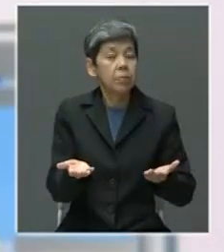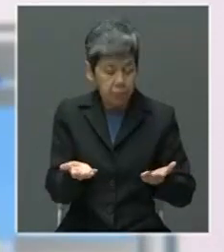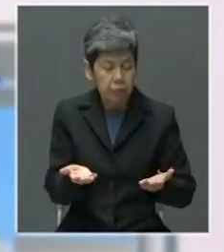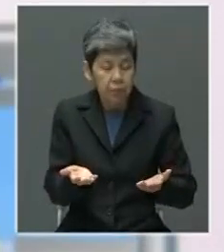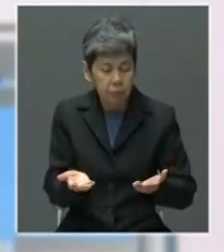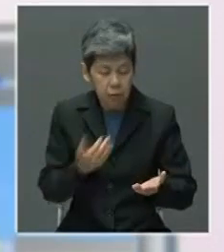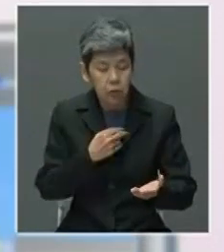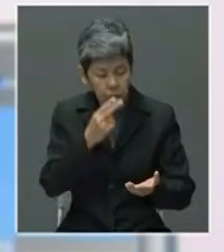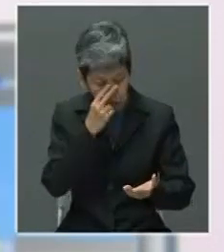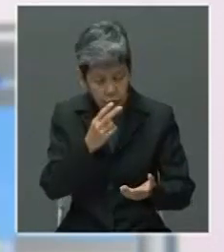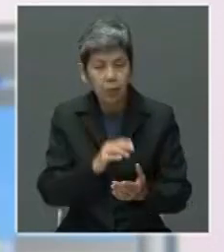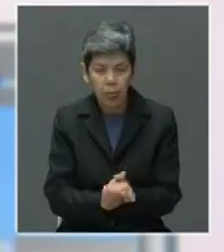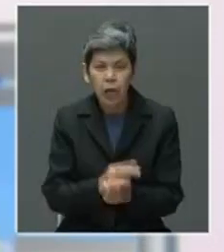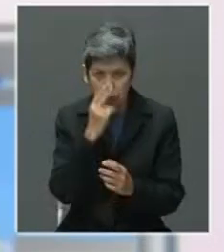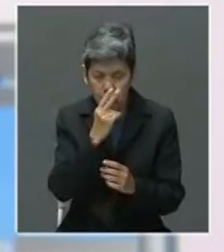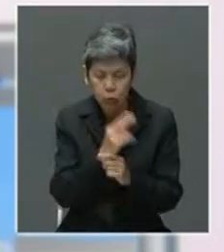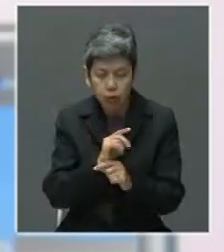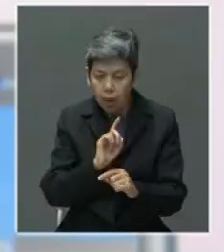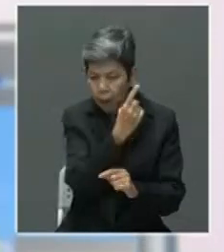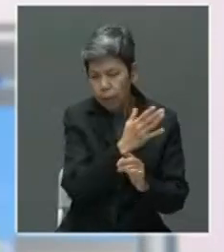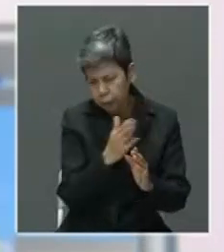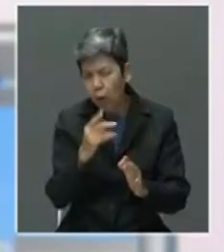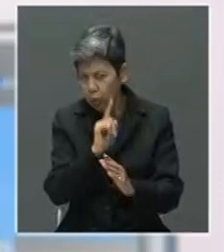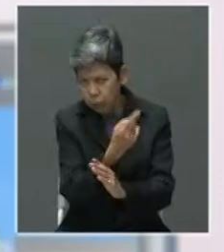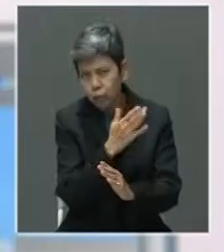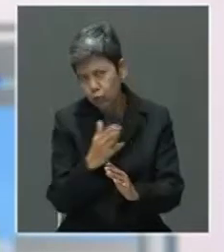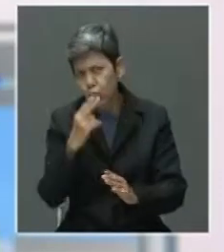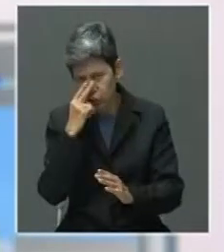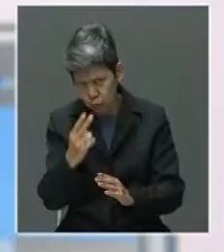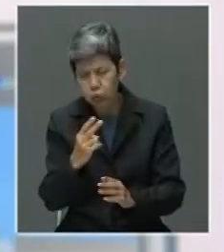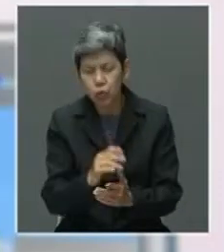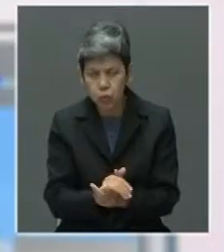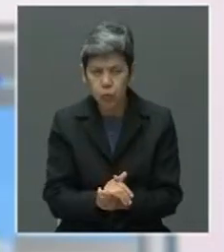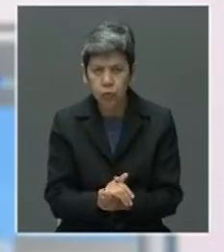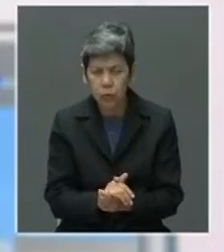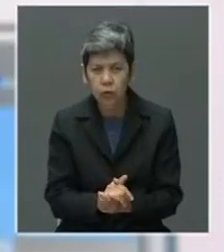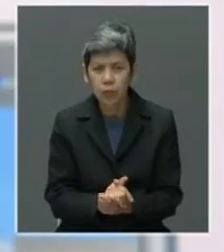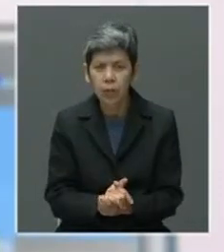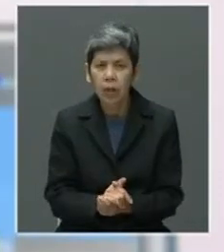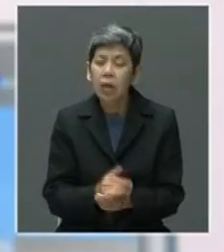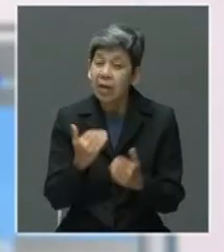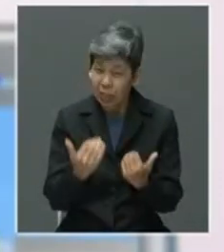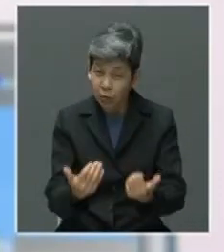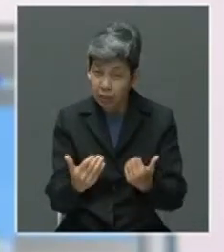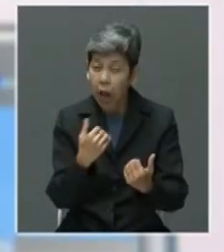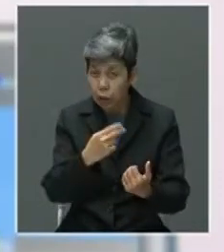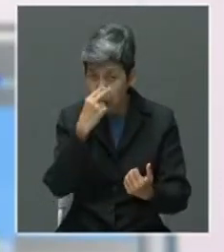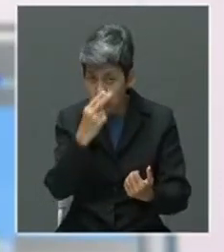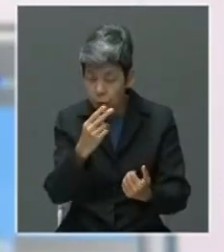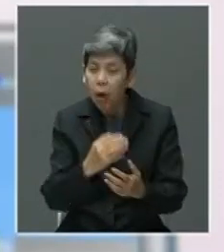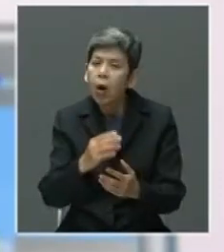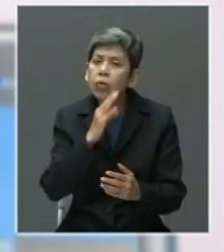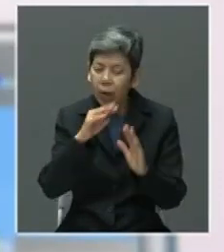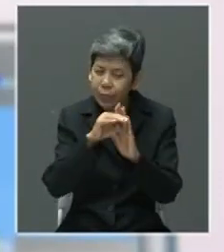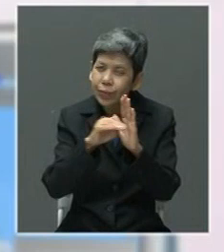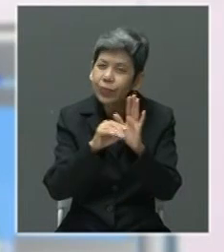จะบอกว่า ที่ไหม ต้องไปดูที่ต้นทางถูกไหมฮะ ต้องไปดูต้นทางเลยครับเนี่ยผมบอกว่าแต่กรณีเนี่ยนะเพราะว่าท่านดูแล้วน